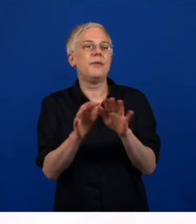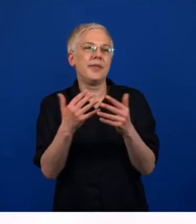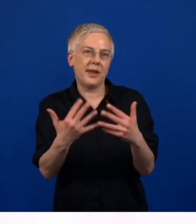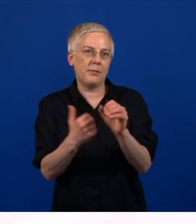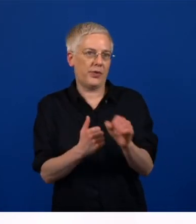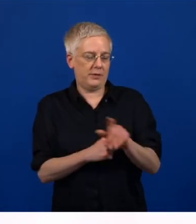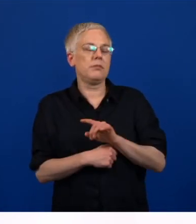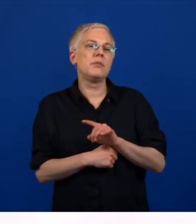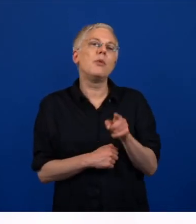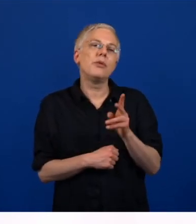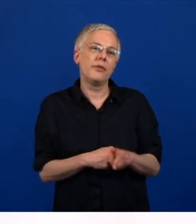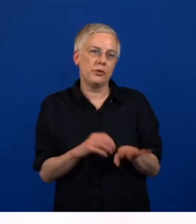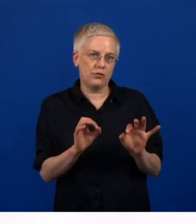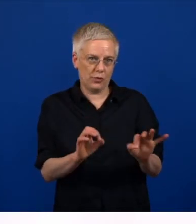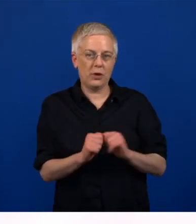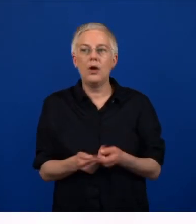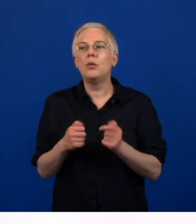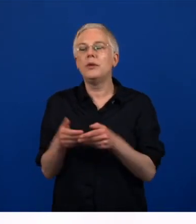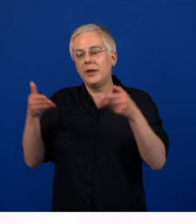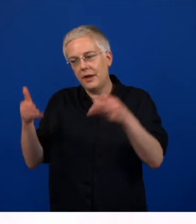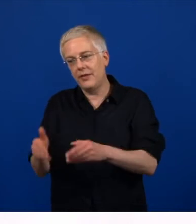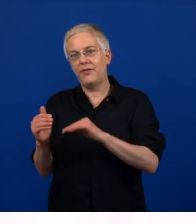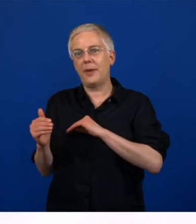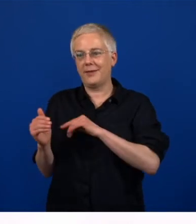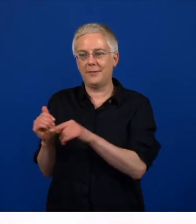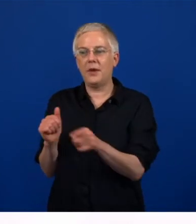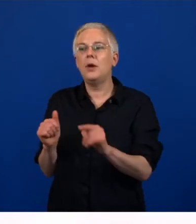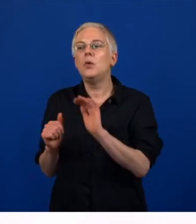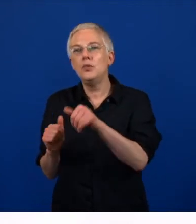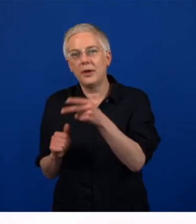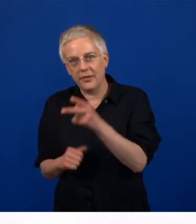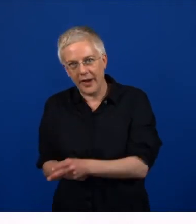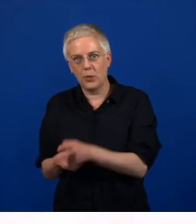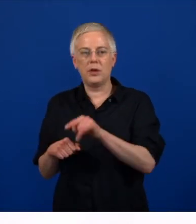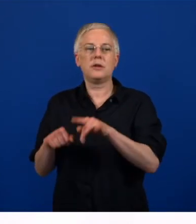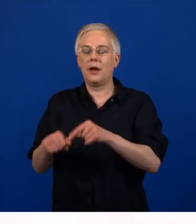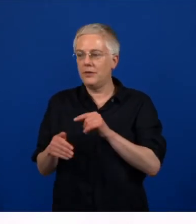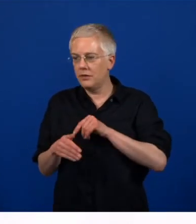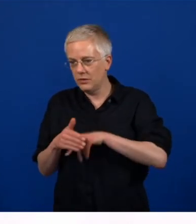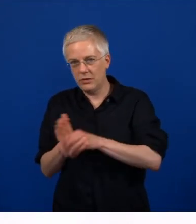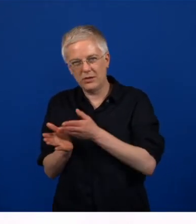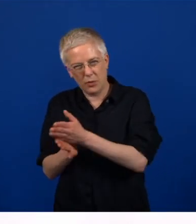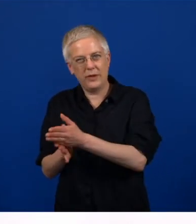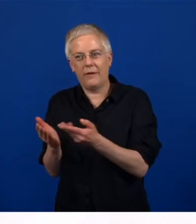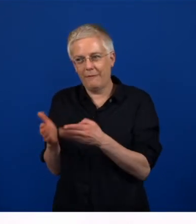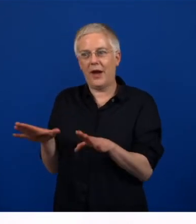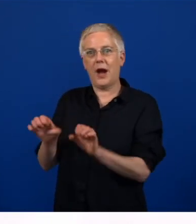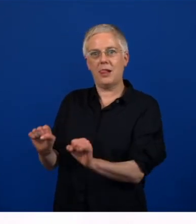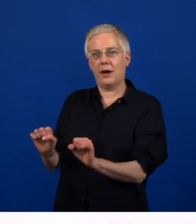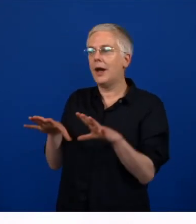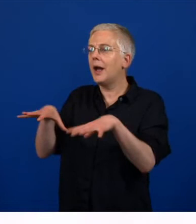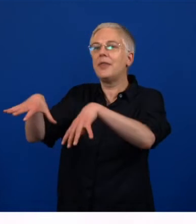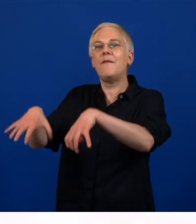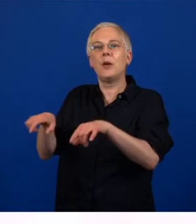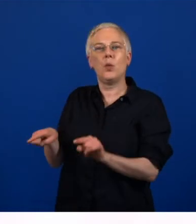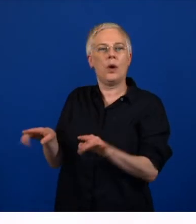Intensivbetten, das sind über 200, dauerhaft reservieren, mit der Möglichkeit, täglich nachzusteuern